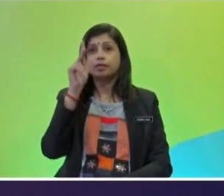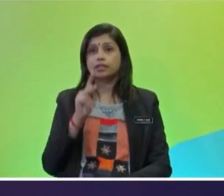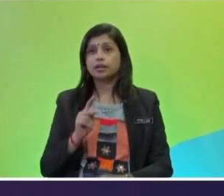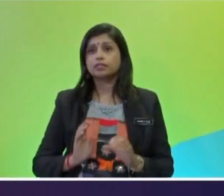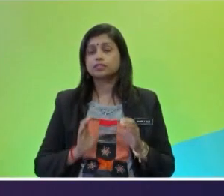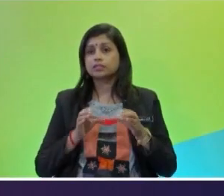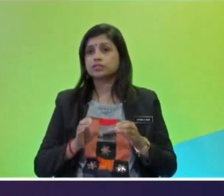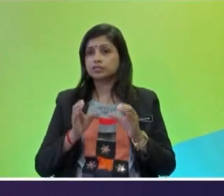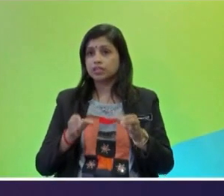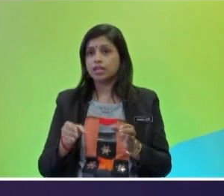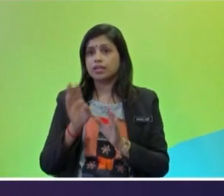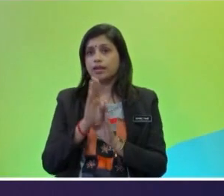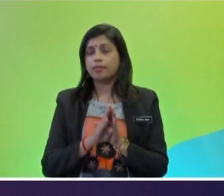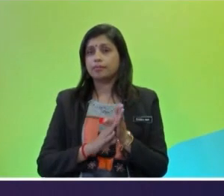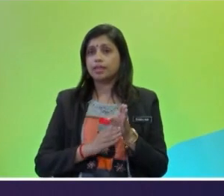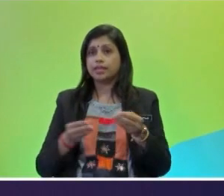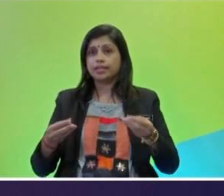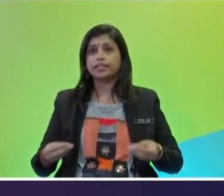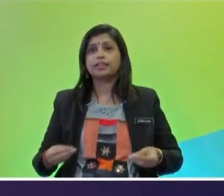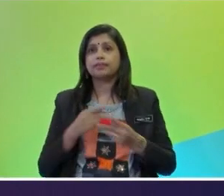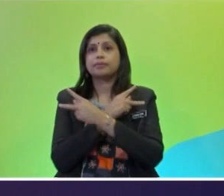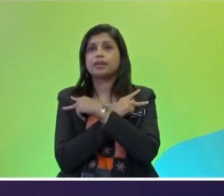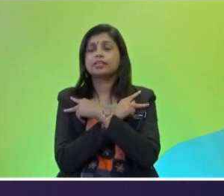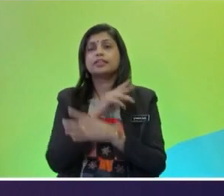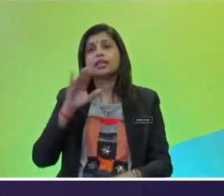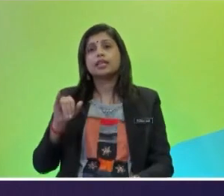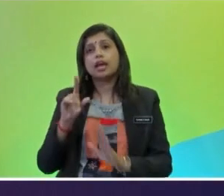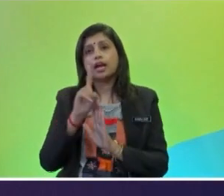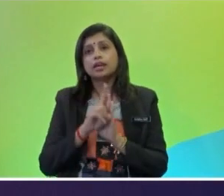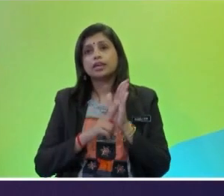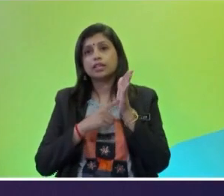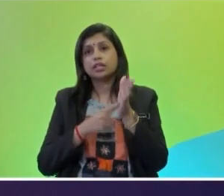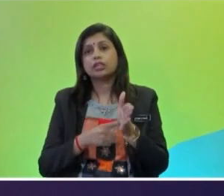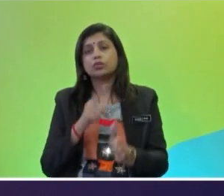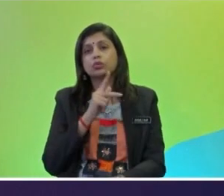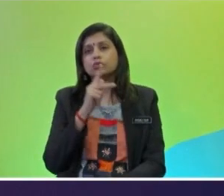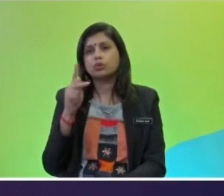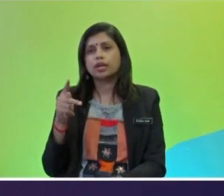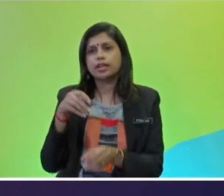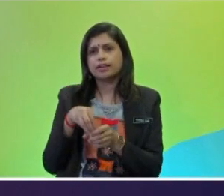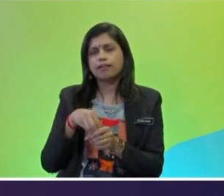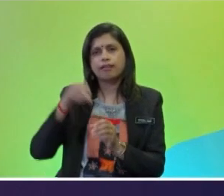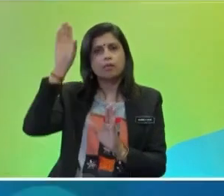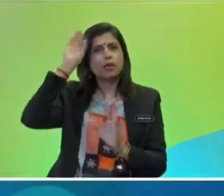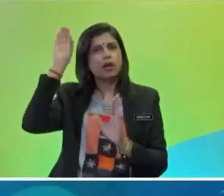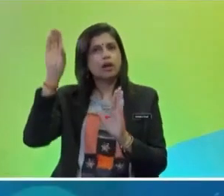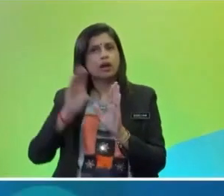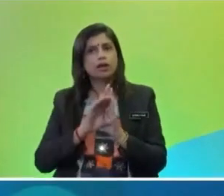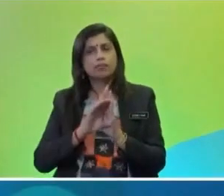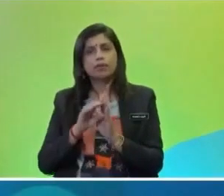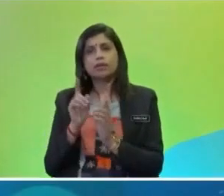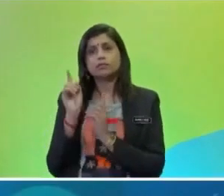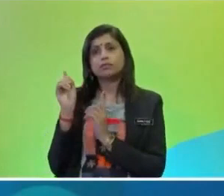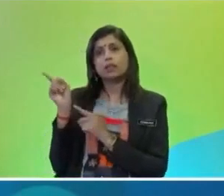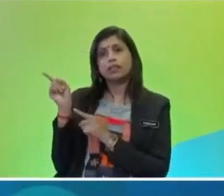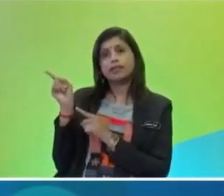kasih yang ditunjukkan dalam gambar di atas? Cikgu, ini nampak apa sebab ini di kalangan jiran kan? Dan